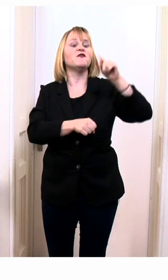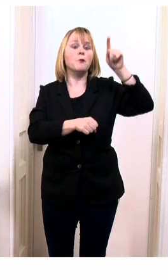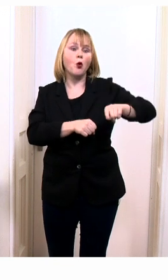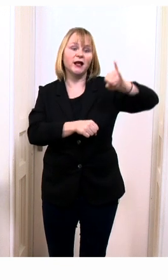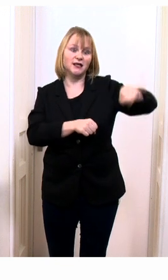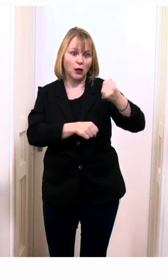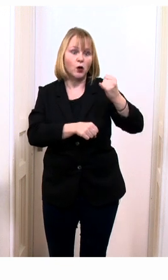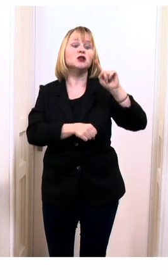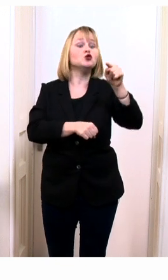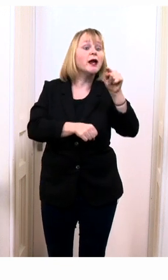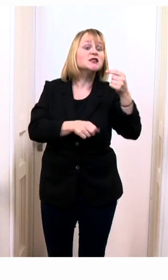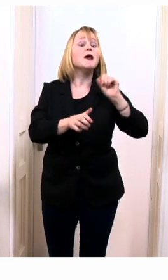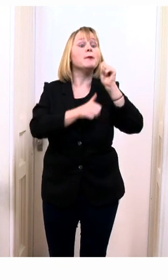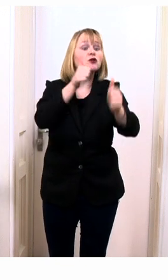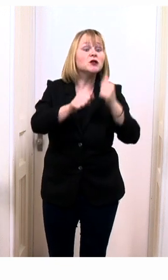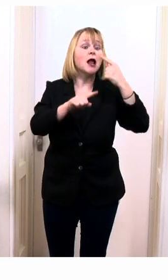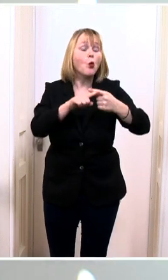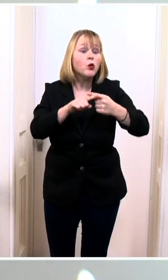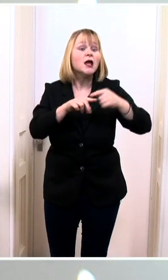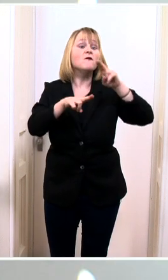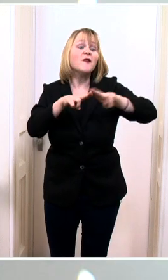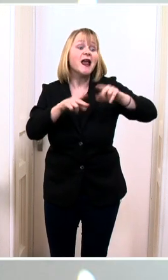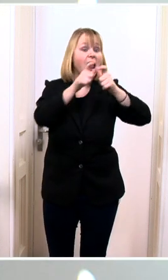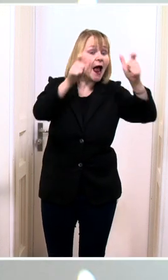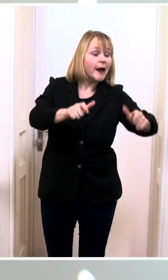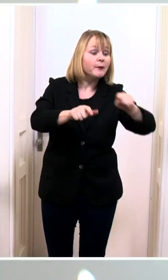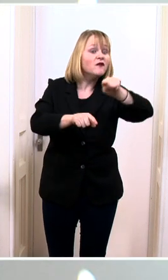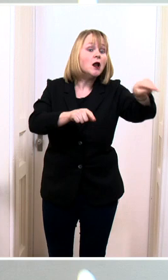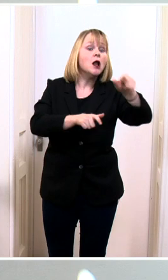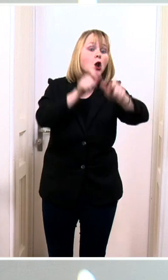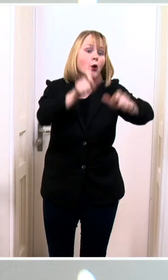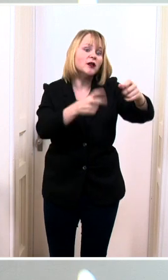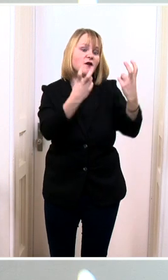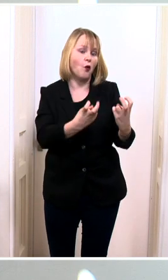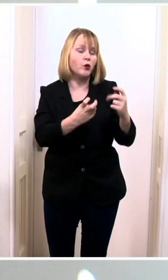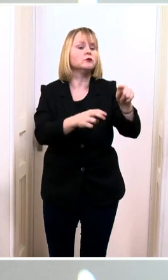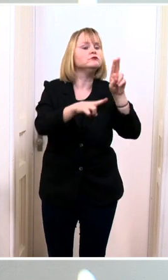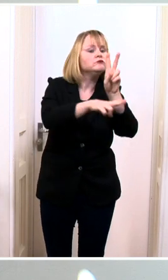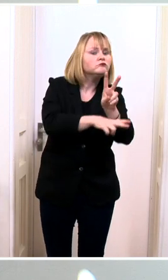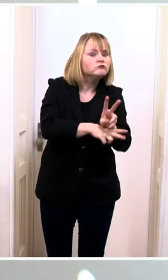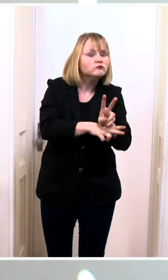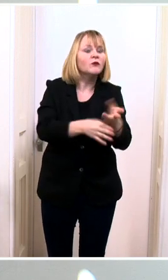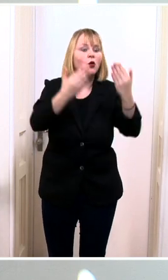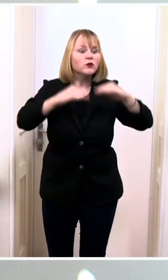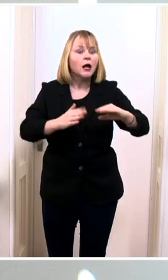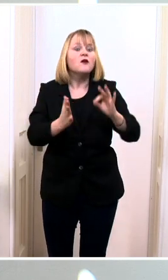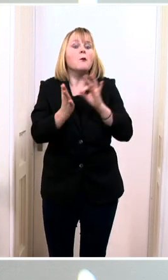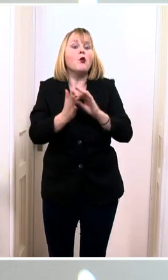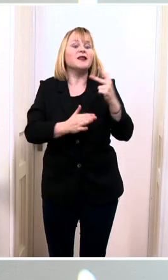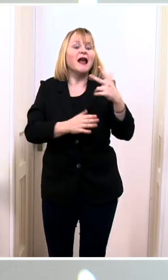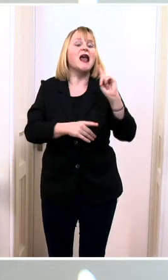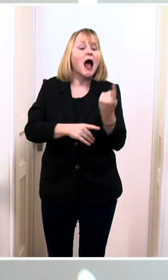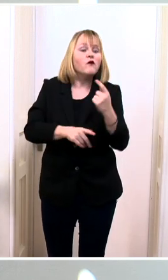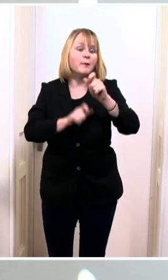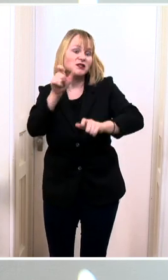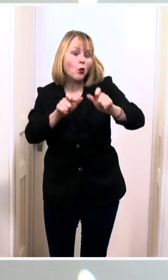das Personal in den Pflegeheimen. Und auch teilweise um den Punkt 3, die exponierten Personen in der Grundversorgung.